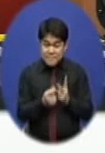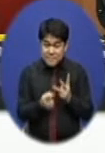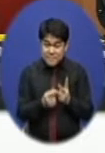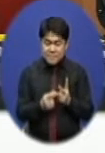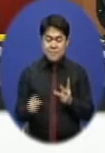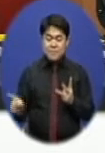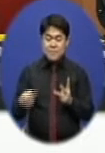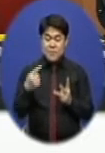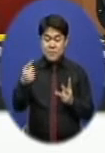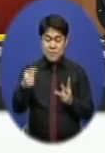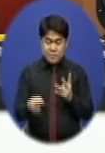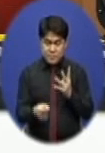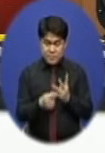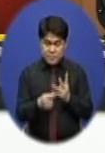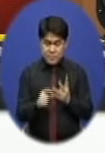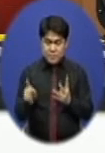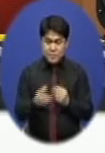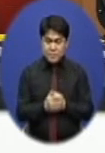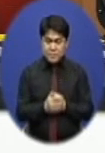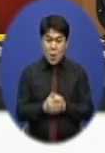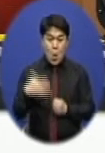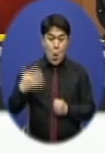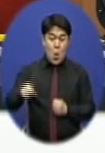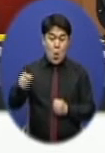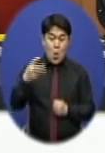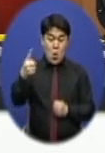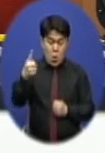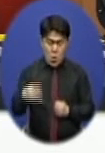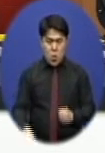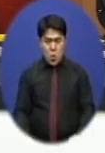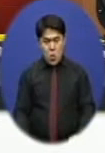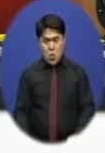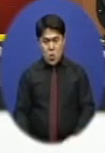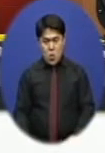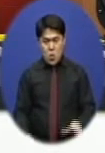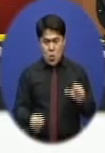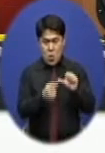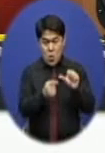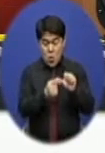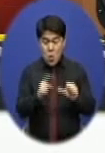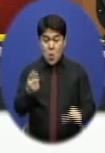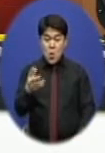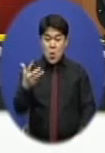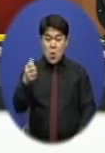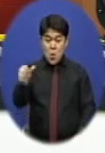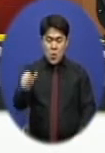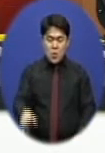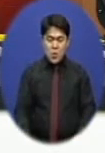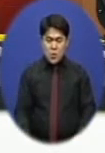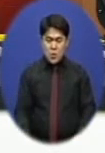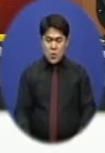3번 101표. 4번입니다. 오, 131표. 1표. 네. 5번입니다. 85표.